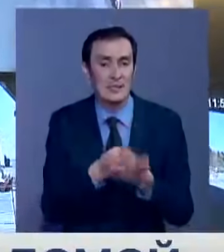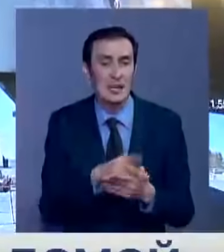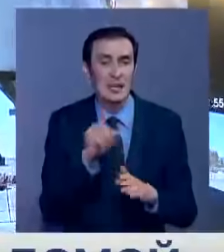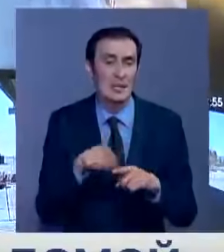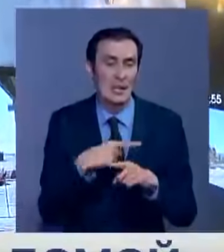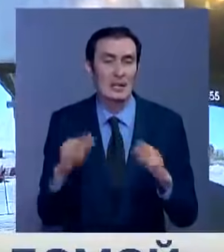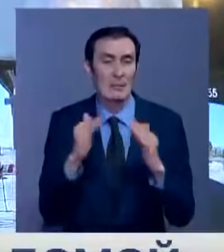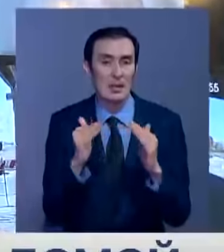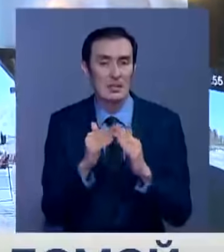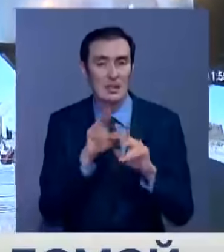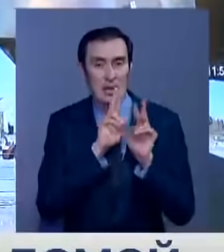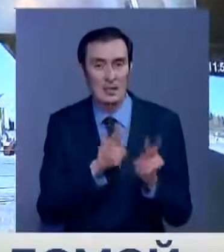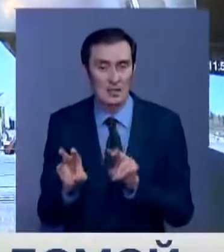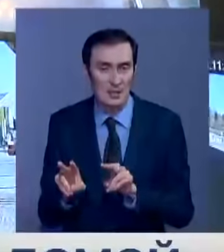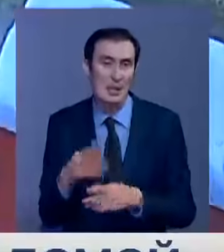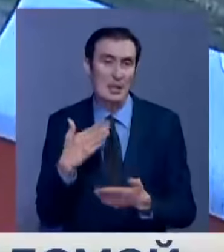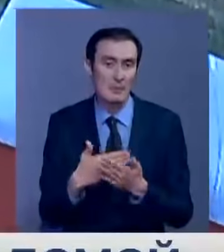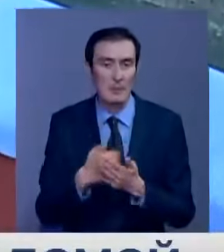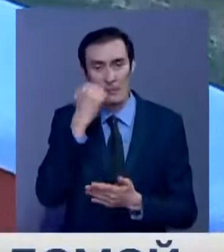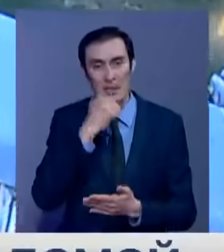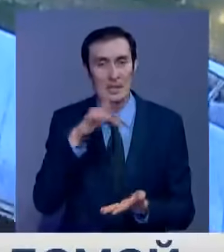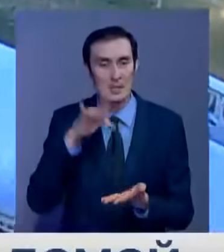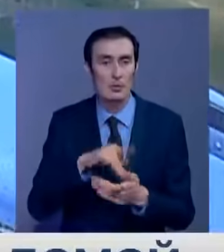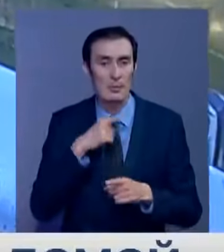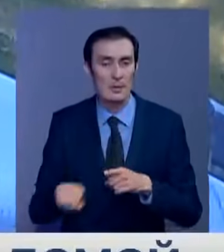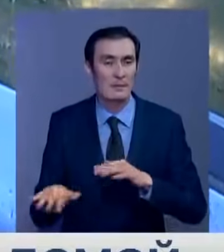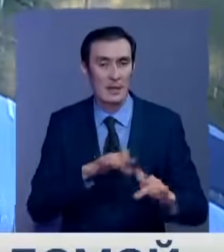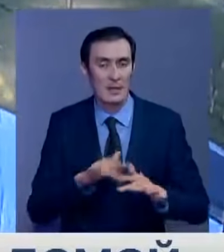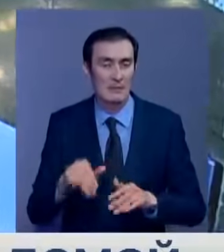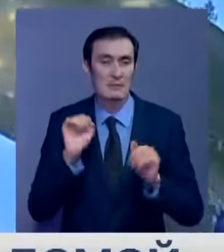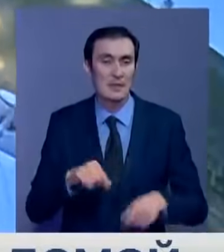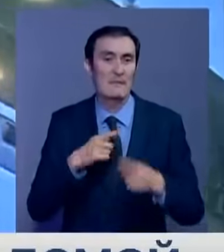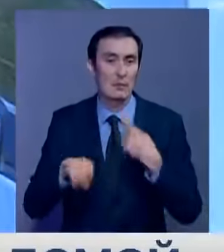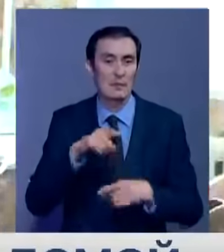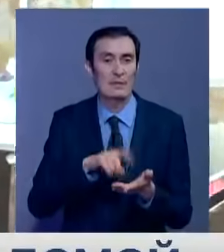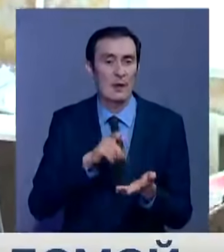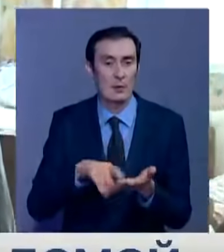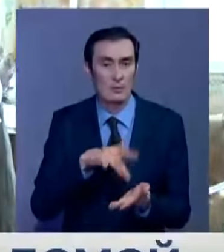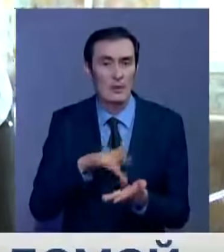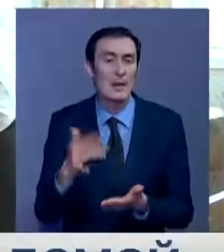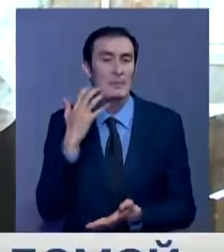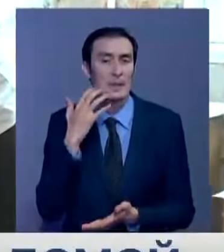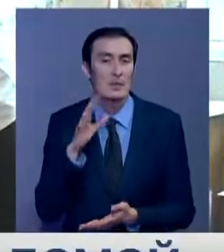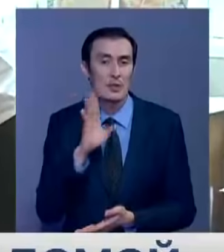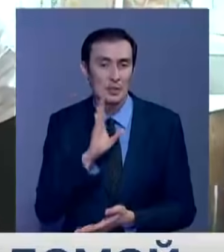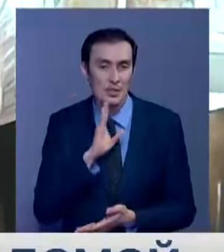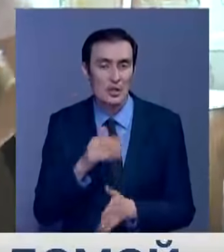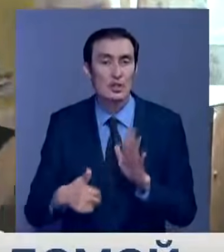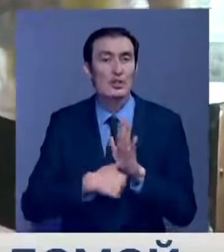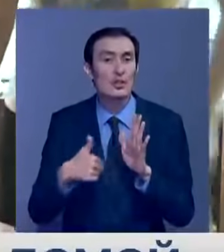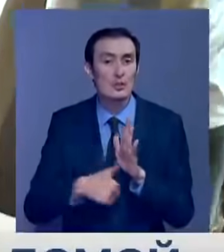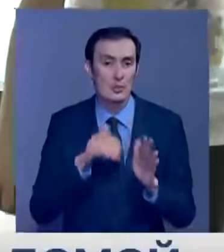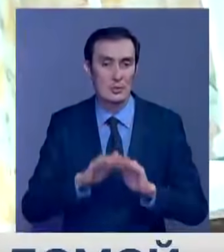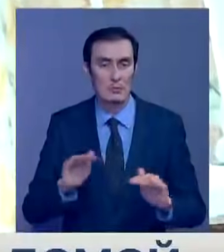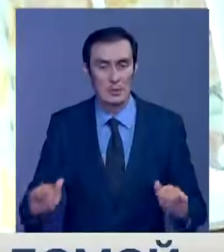же на домашний карантин. Например, благодаря Центру оперативного реагирования смогла вернуться в Караганду беременная женщина с